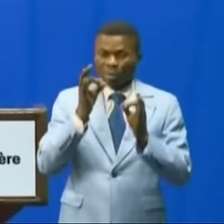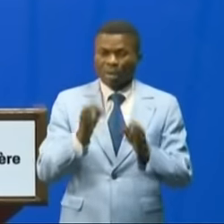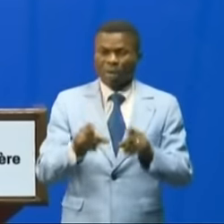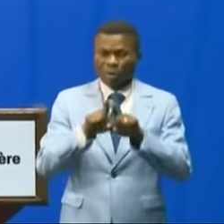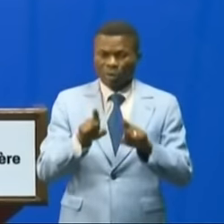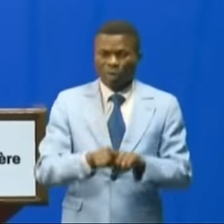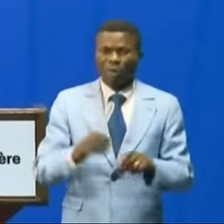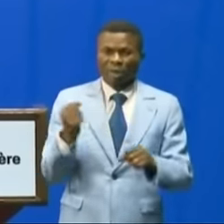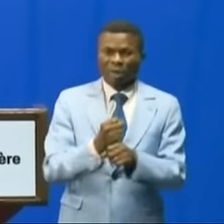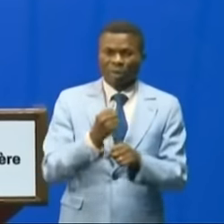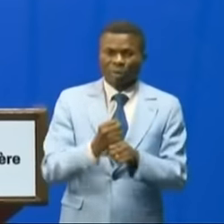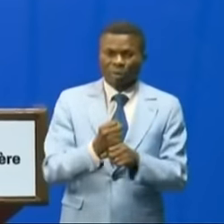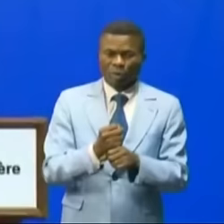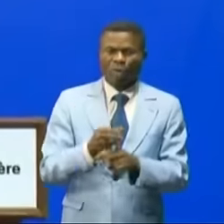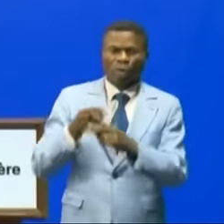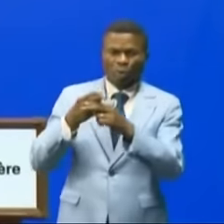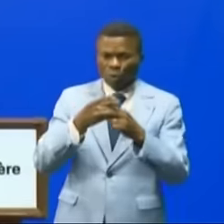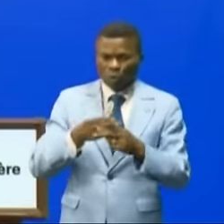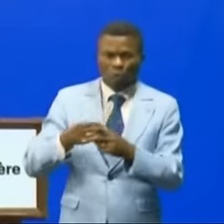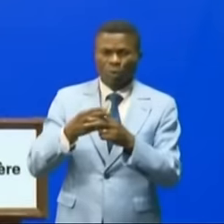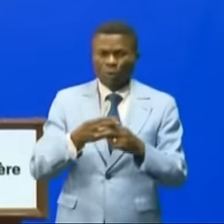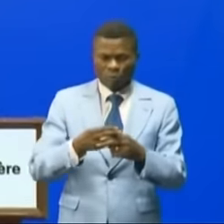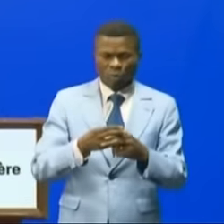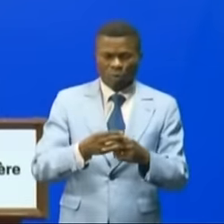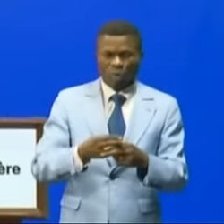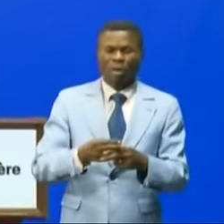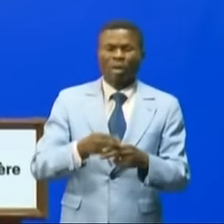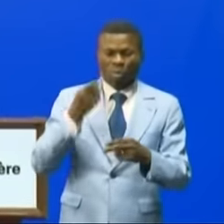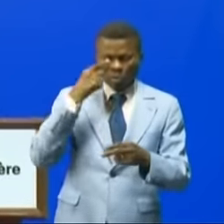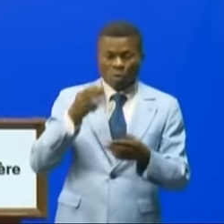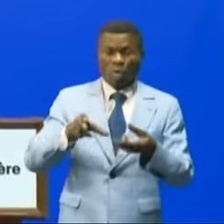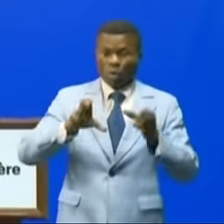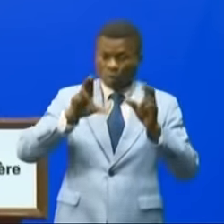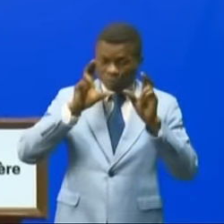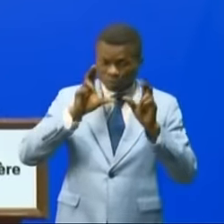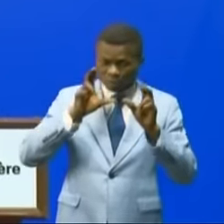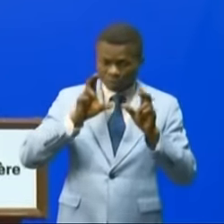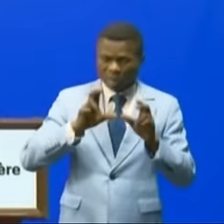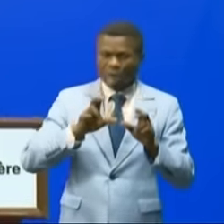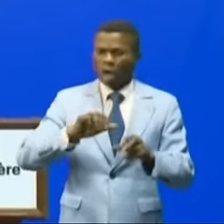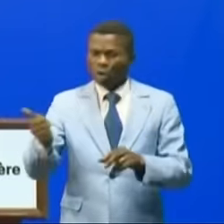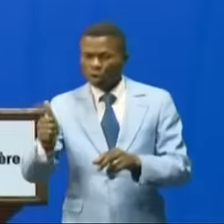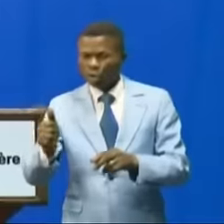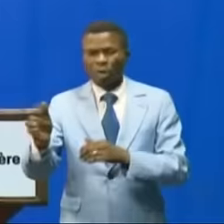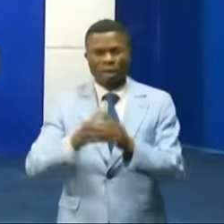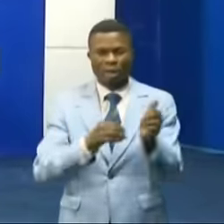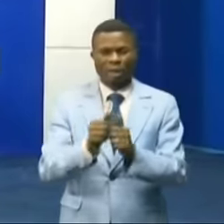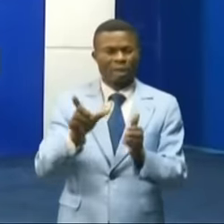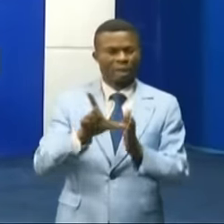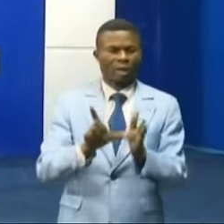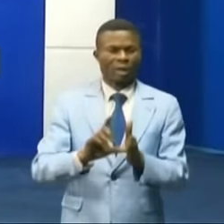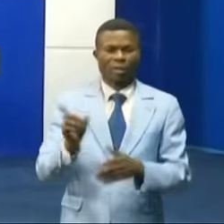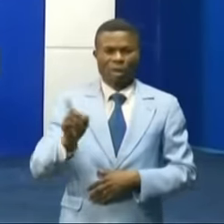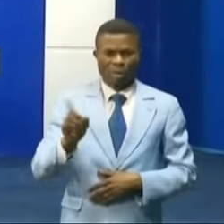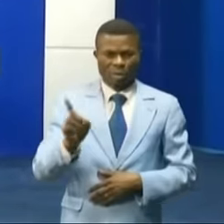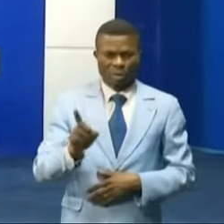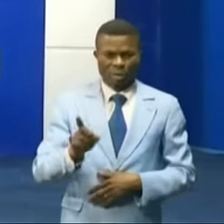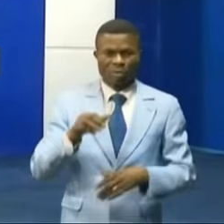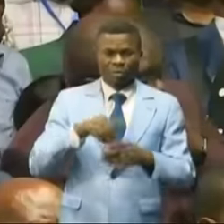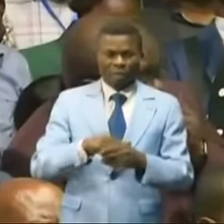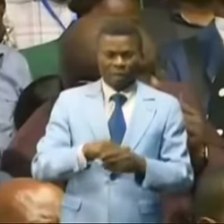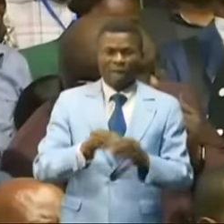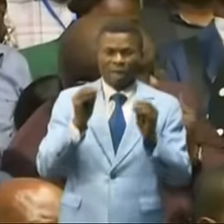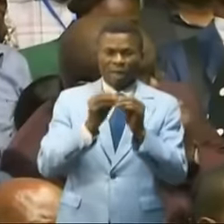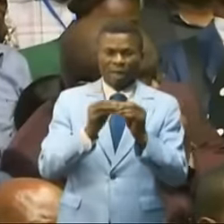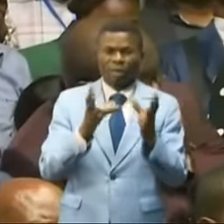aussi le travail de contrôle. Bisonnions ces photos à la vigilance et impliqués parce que ceci nous concerne tous. Au cours de ses face-à-face avec